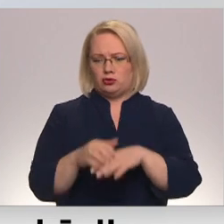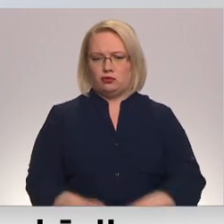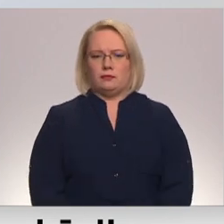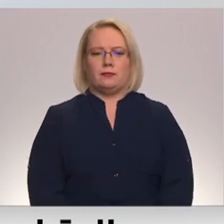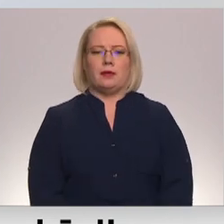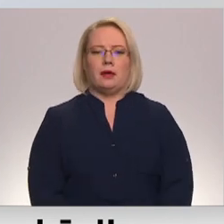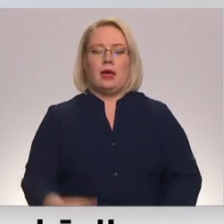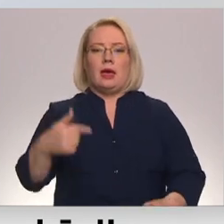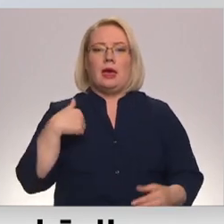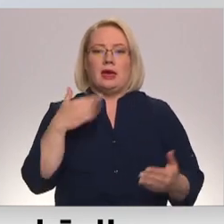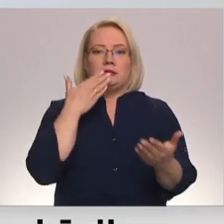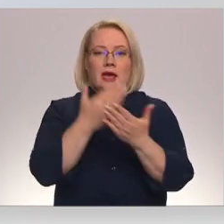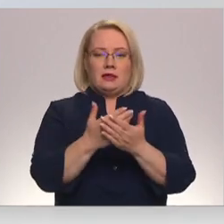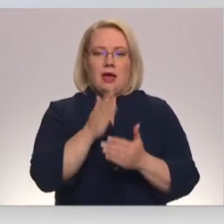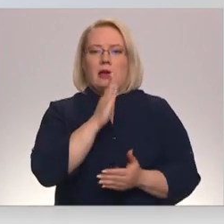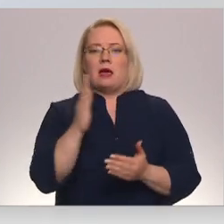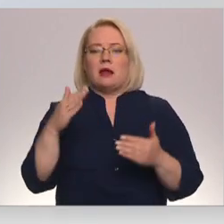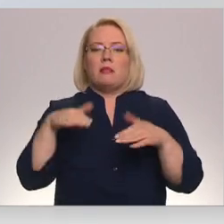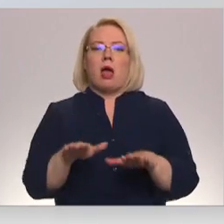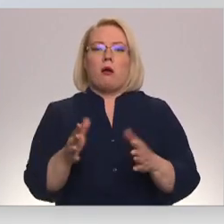Es ieteiktu katram lēmumu pieņēmējam